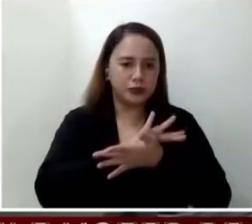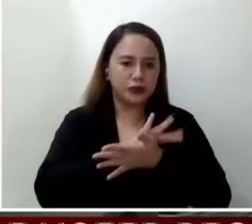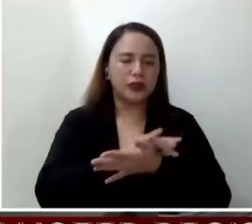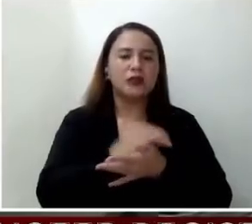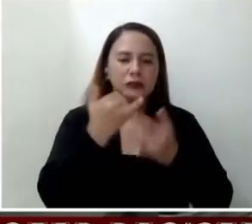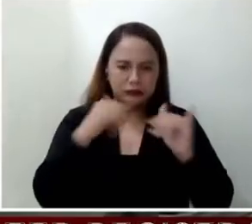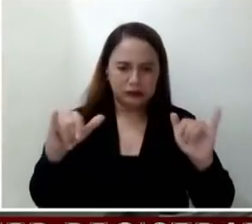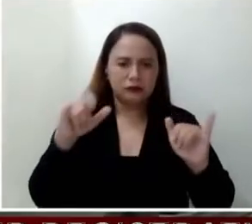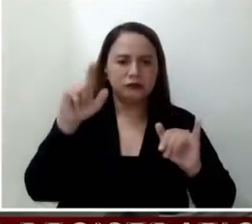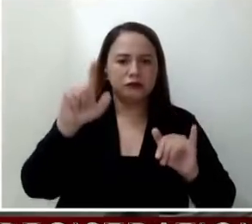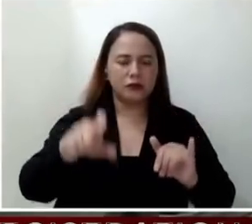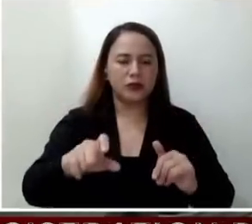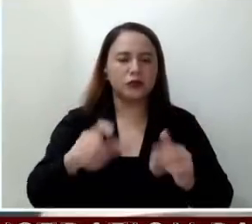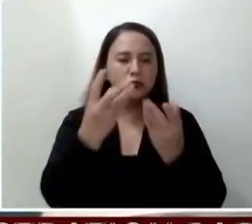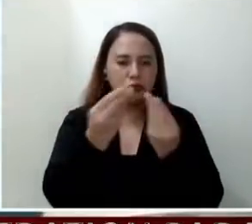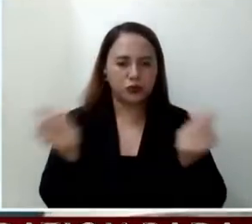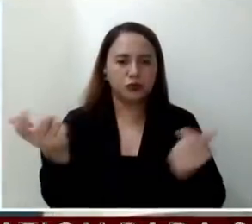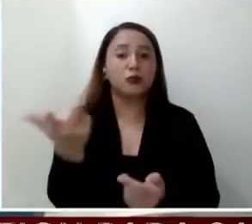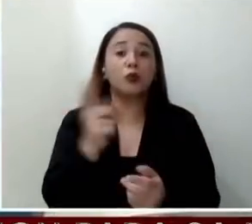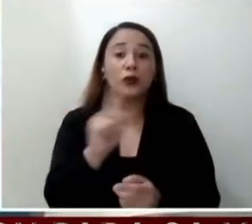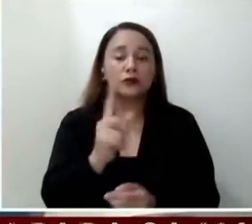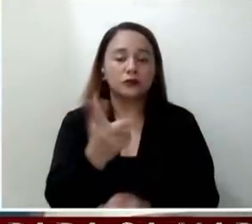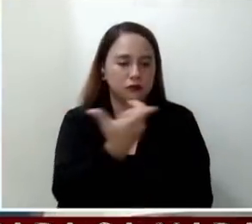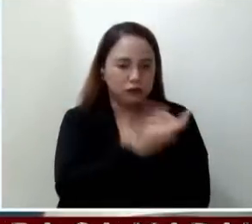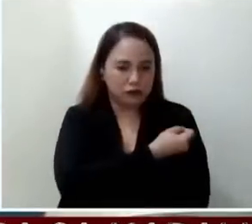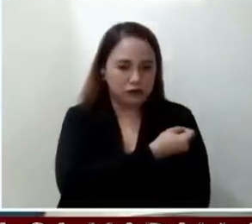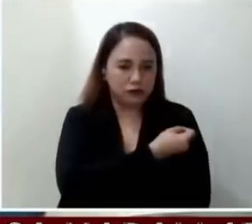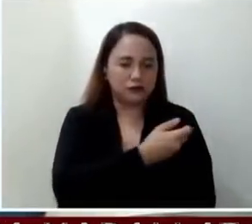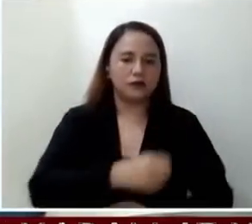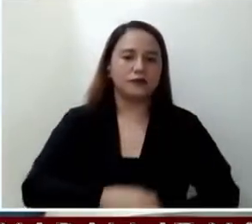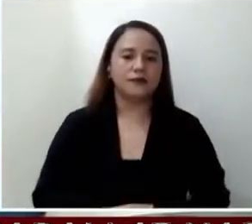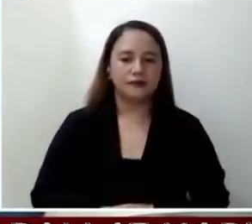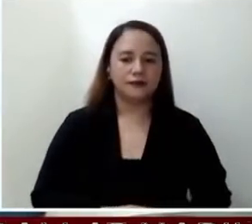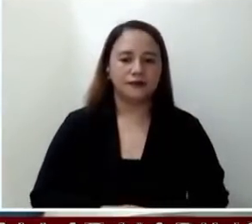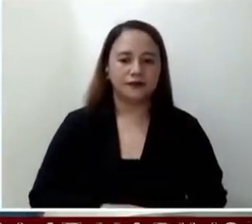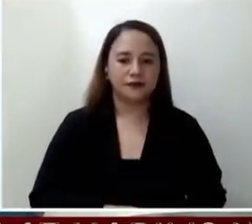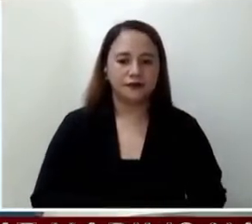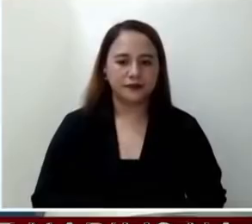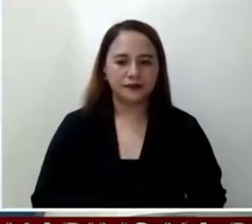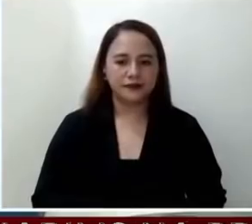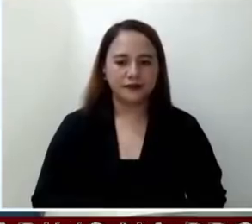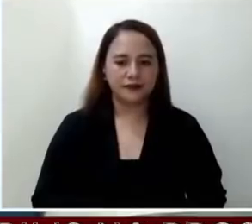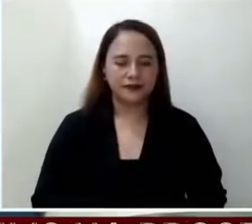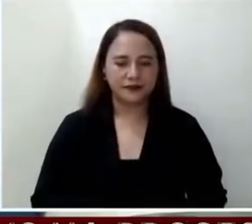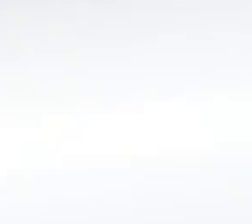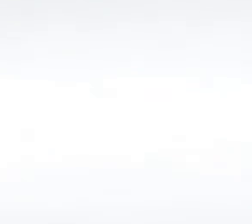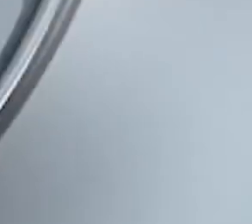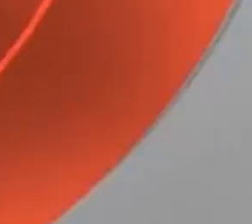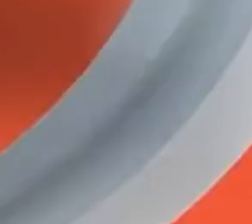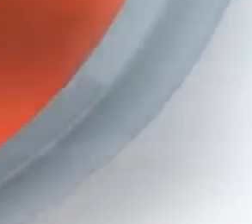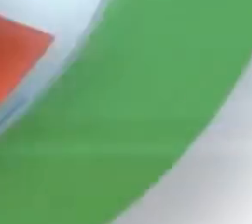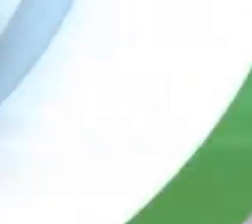rin ang solusyon sa sakit. Joyce Balanzo, ABS-CBN News.